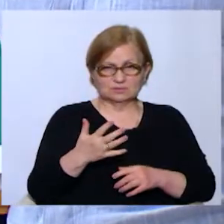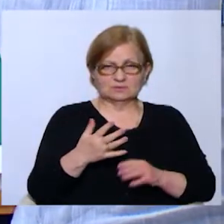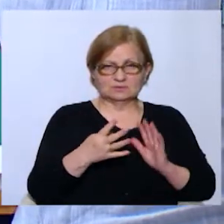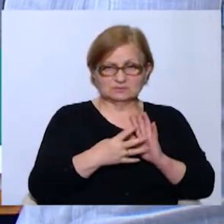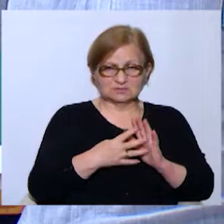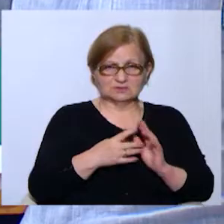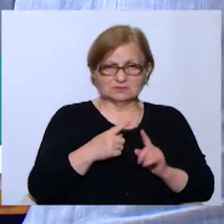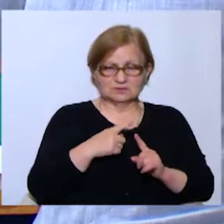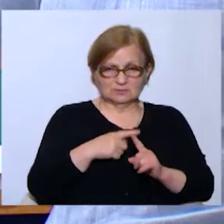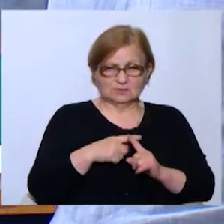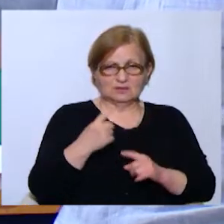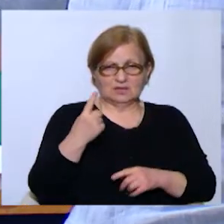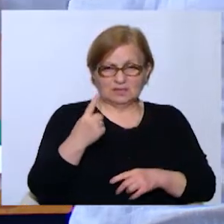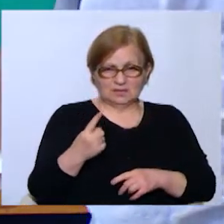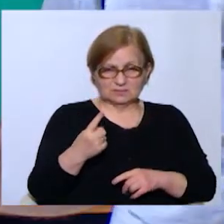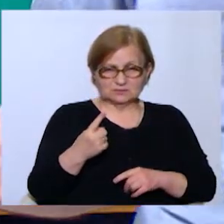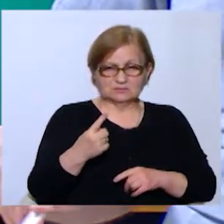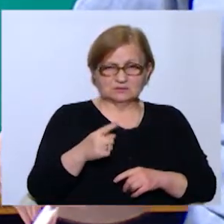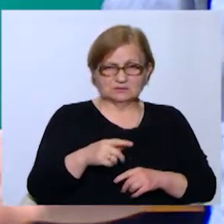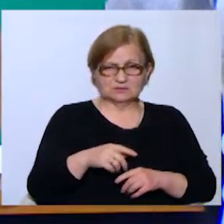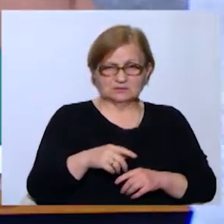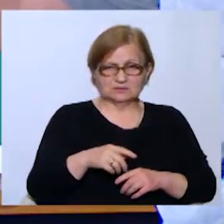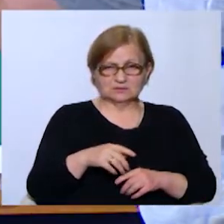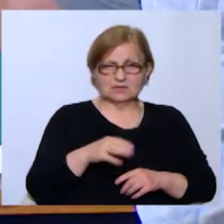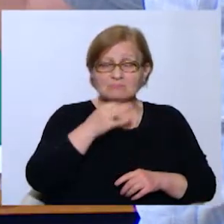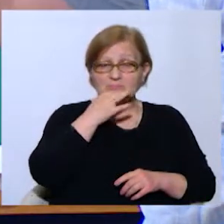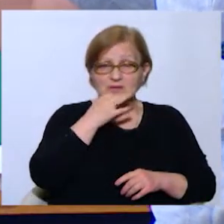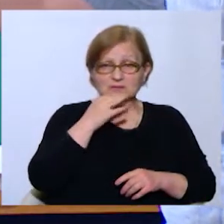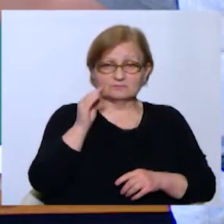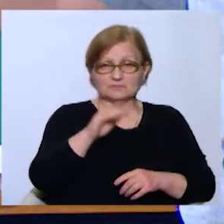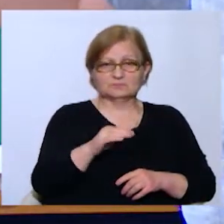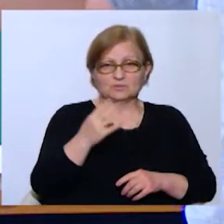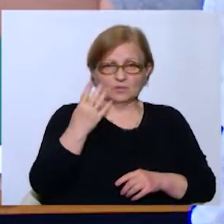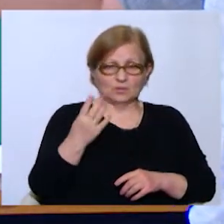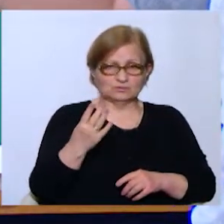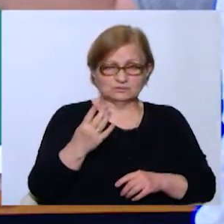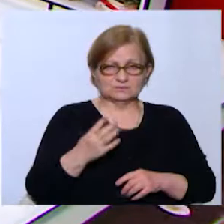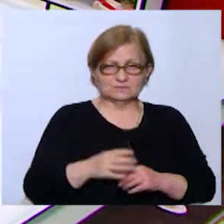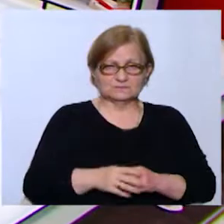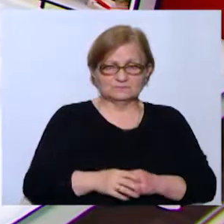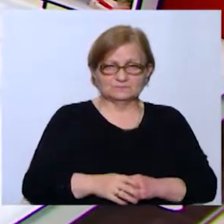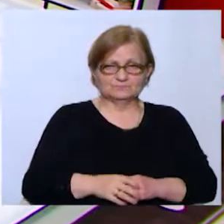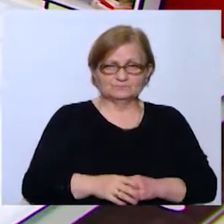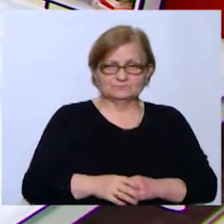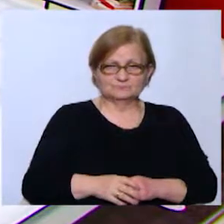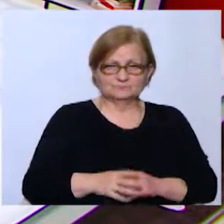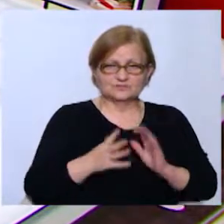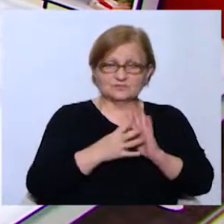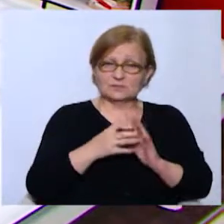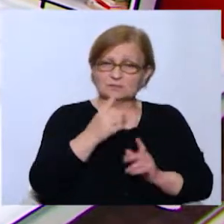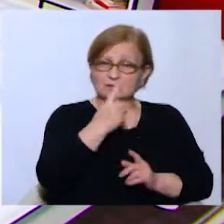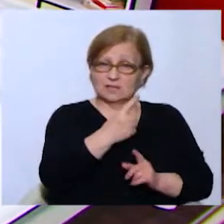9-ს ჯერ ვუმატებთ 1-ს და შემდეგ ვუმატებთ 4-ს. 9 და